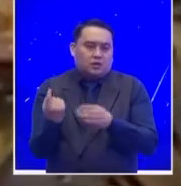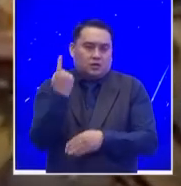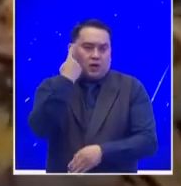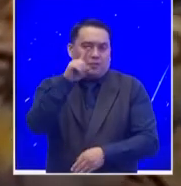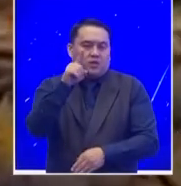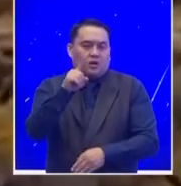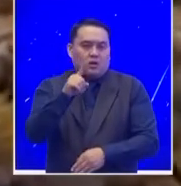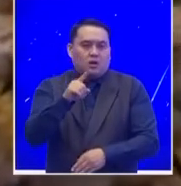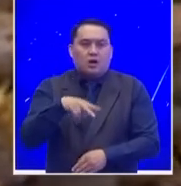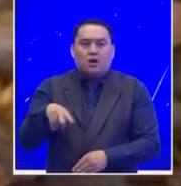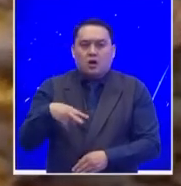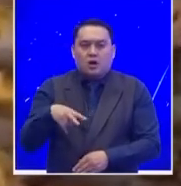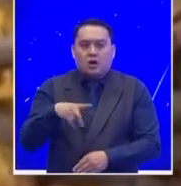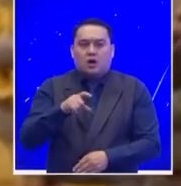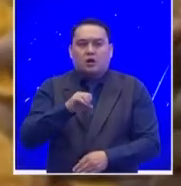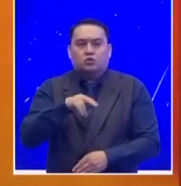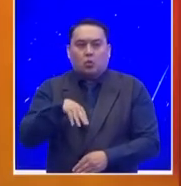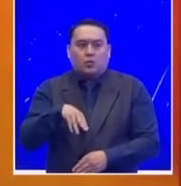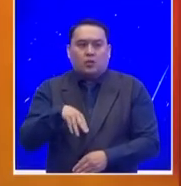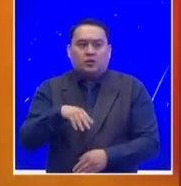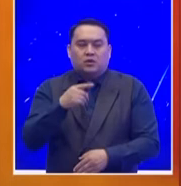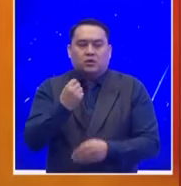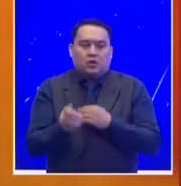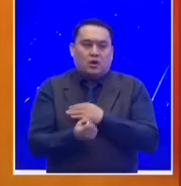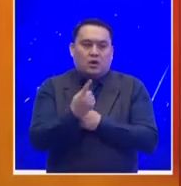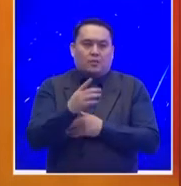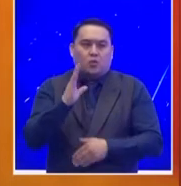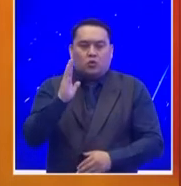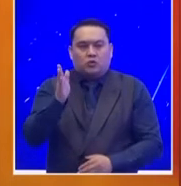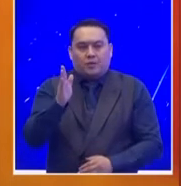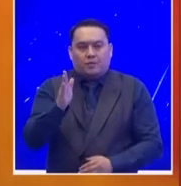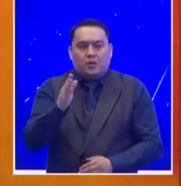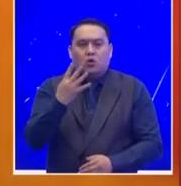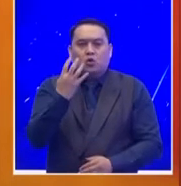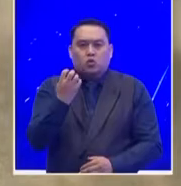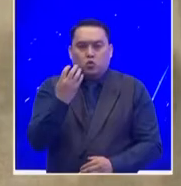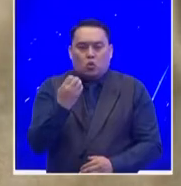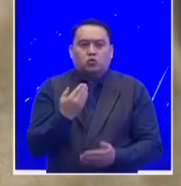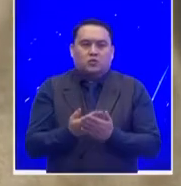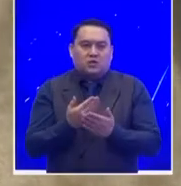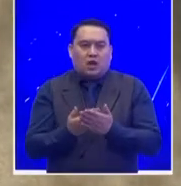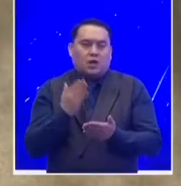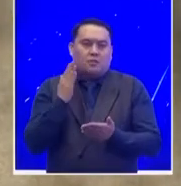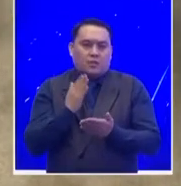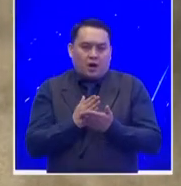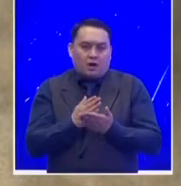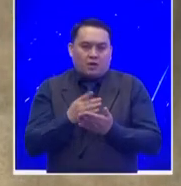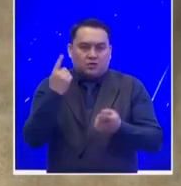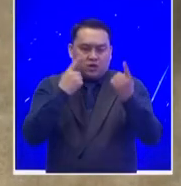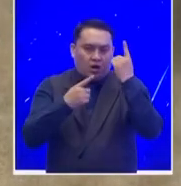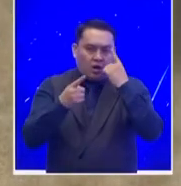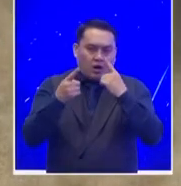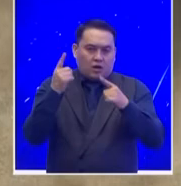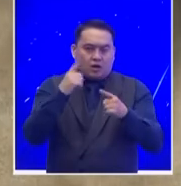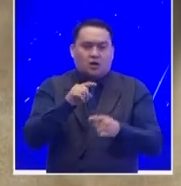Содан бастап әдебиетте Эзоп тілі деген ұғым пайда болды. Оның бізге жеткен 400-ге жуық мысалы бар. Аңызға айналған сатиригізін